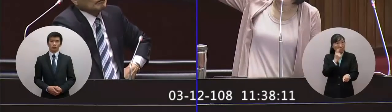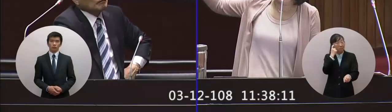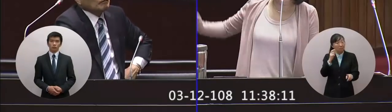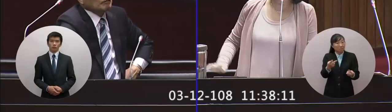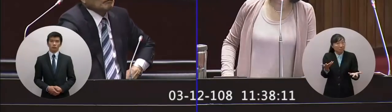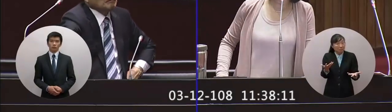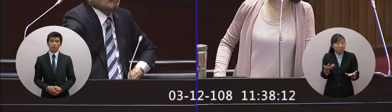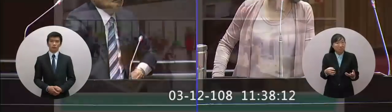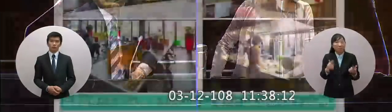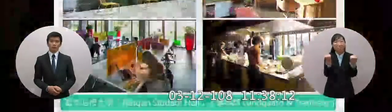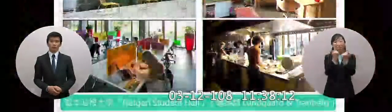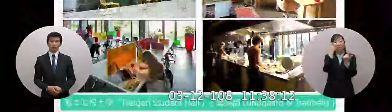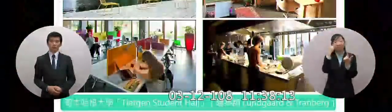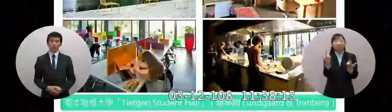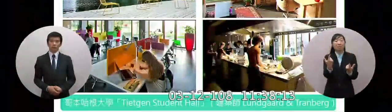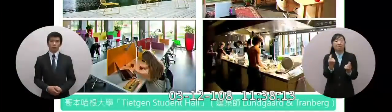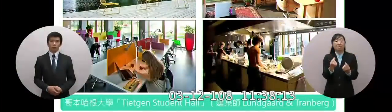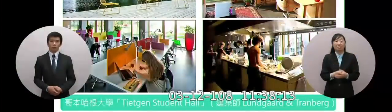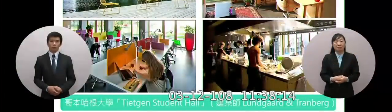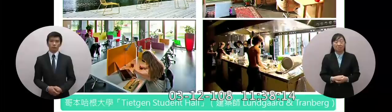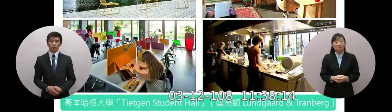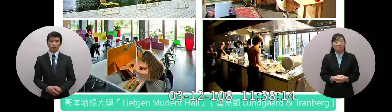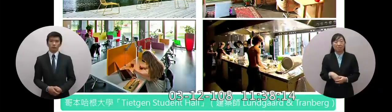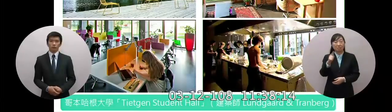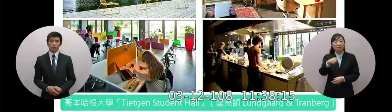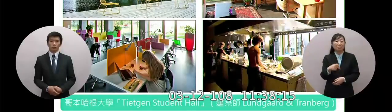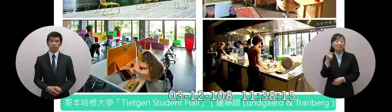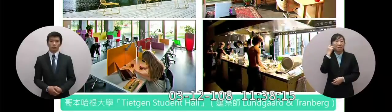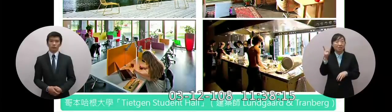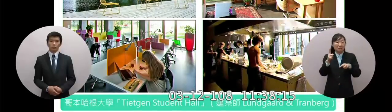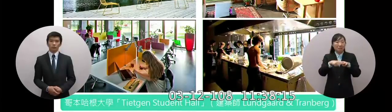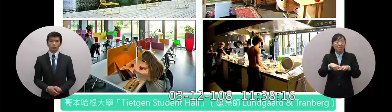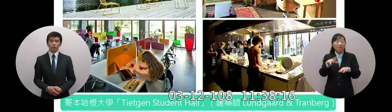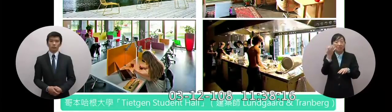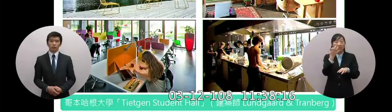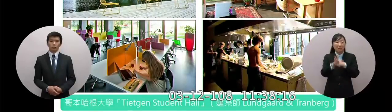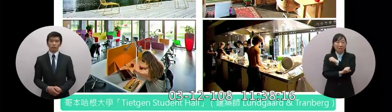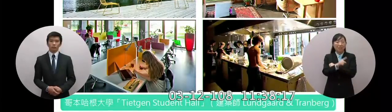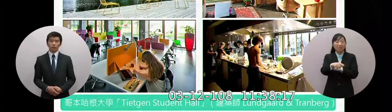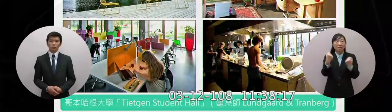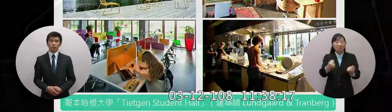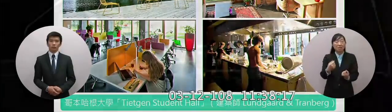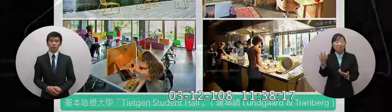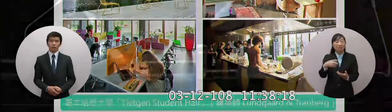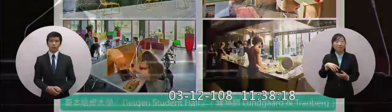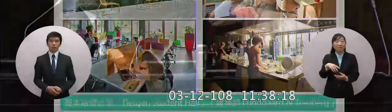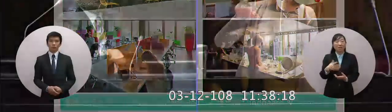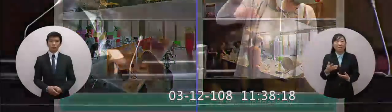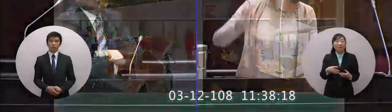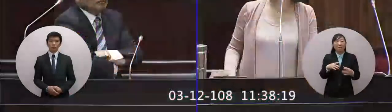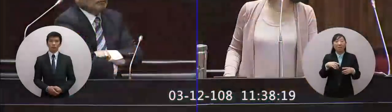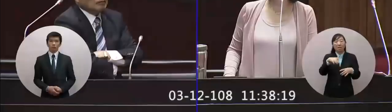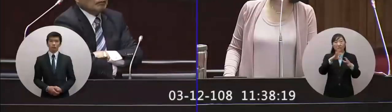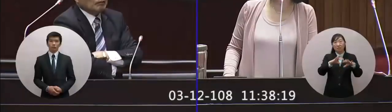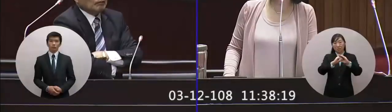我们看北欧，以设计起家的北欧哥本哈根大学在丹麦，这个宿舍我真的也去了